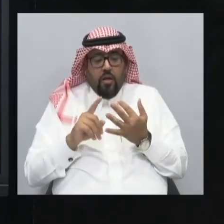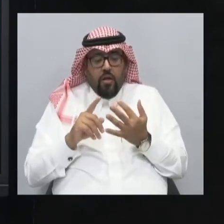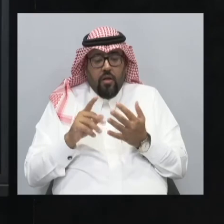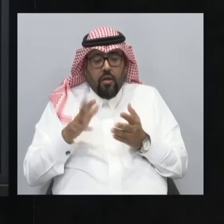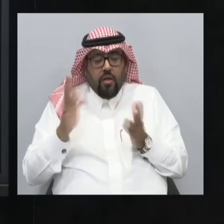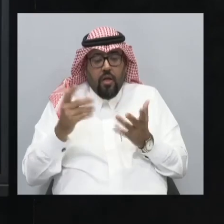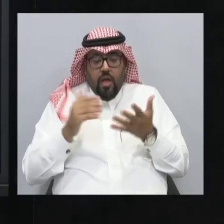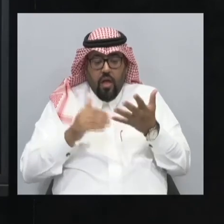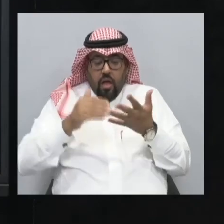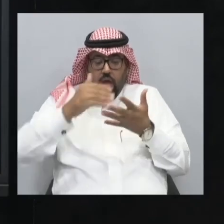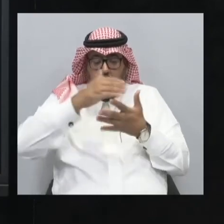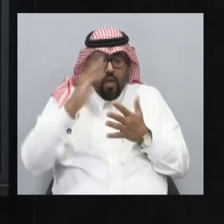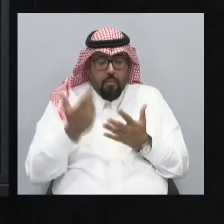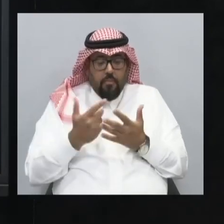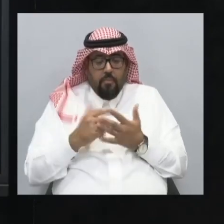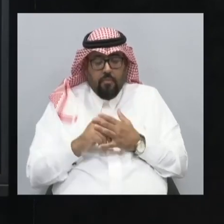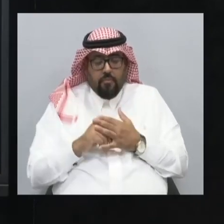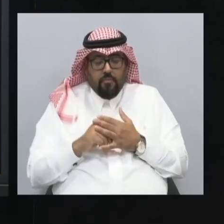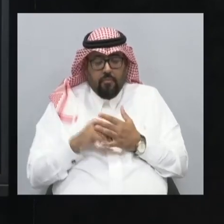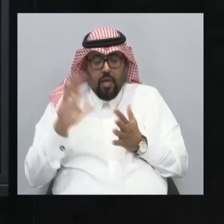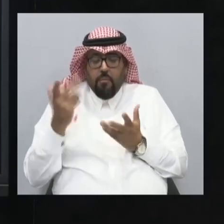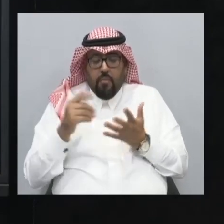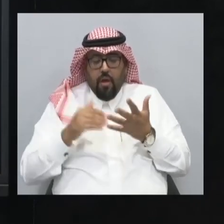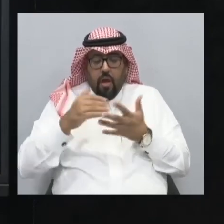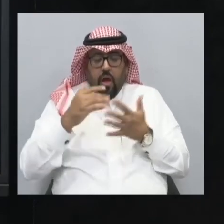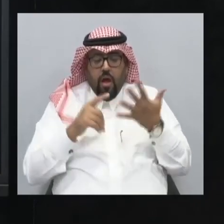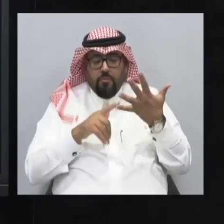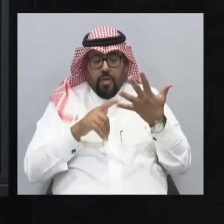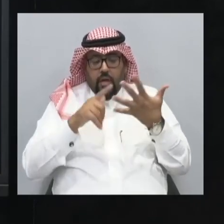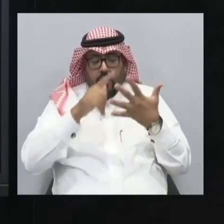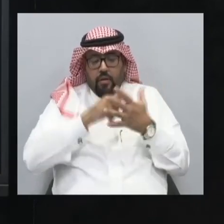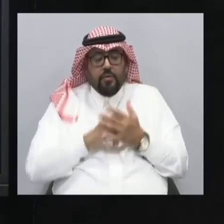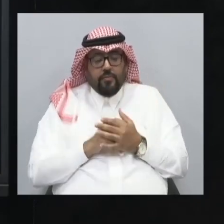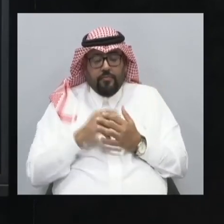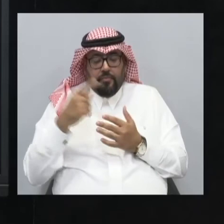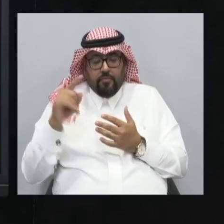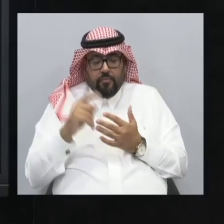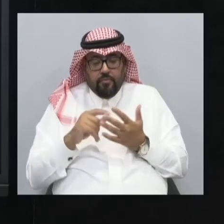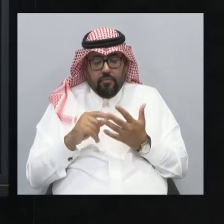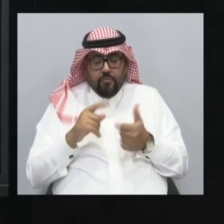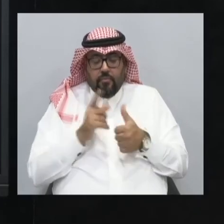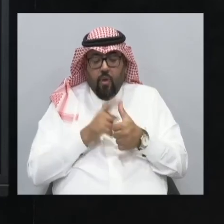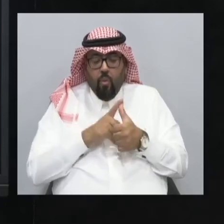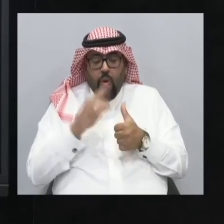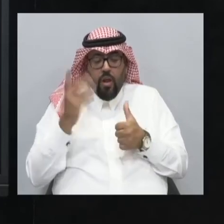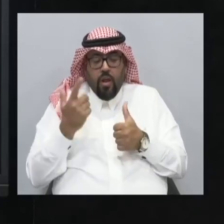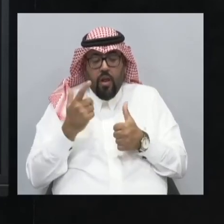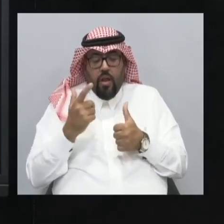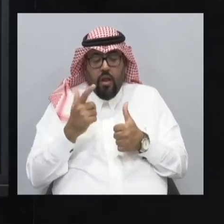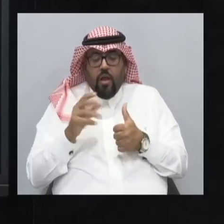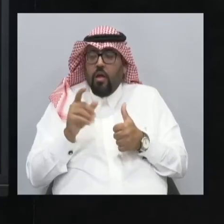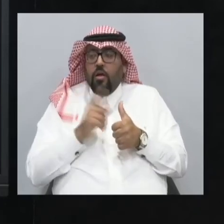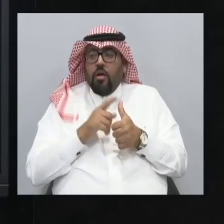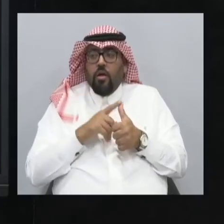وتعرف أنت كم خطوة هي كم؟ 5. حسنت، تستبدأ بماذا؟ أي فقرة من